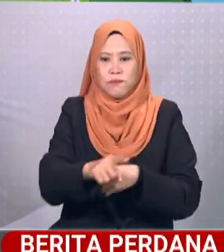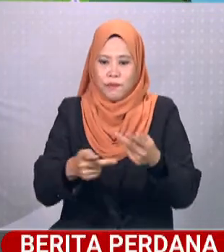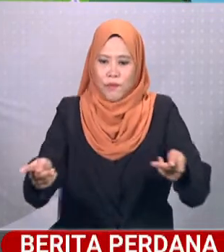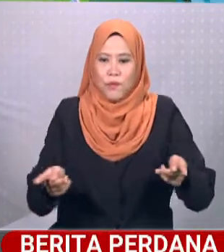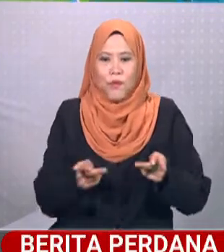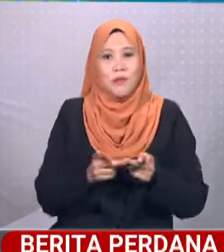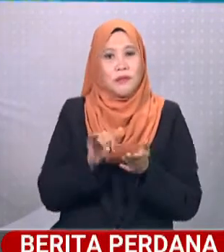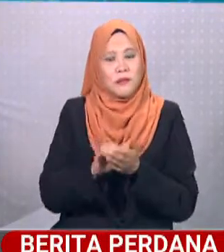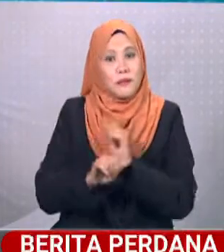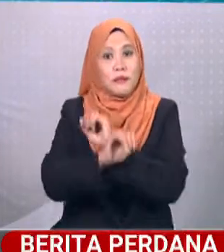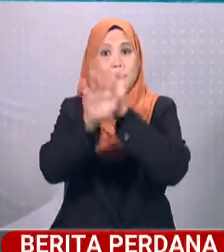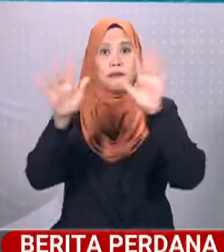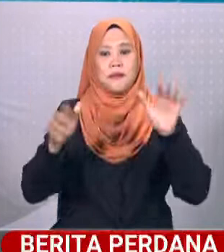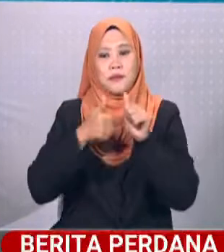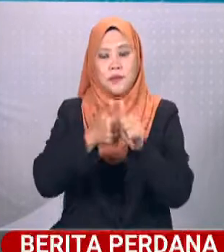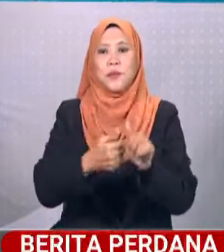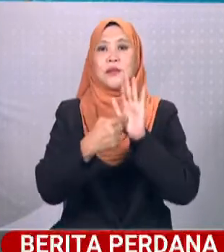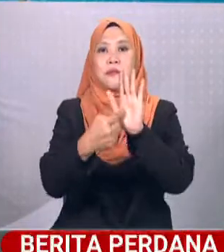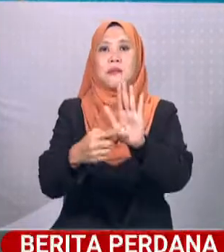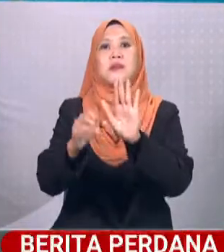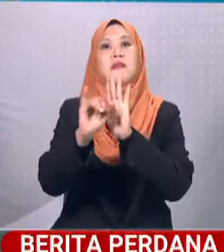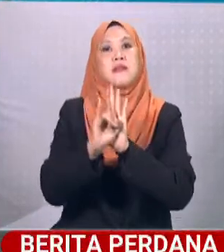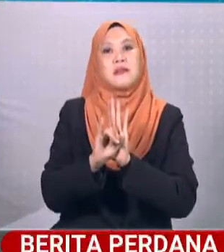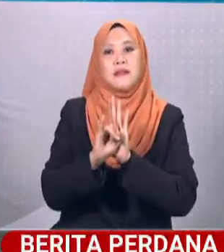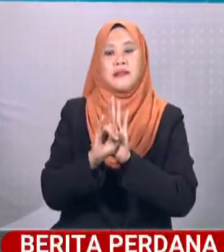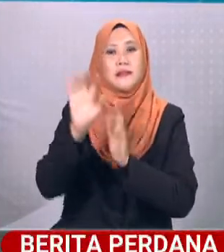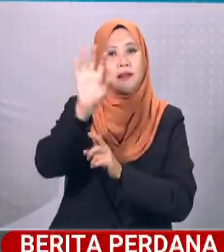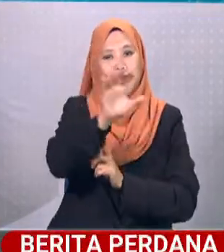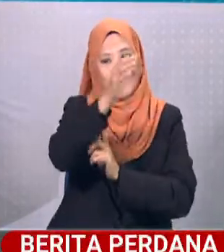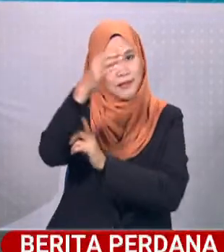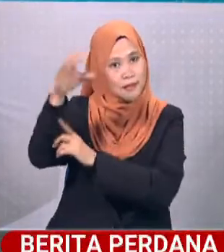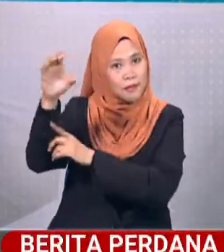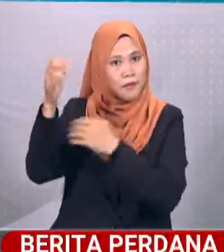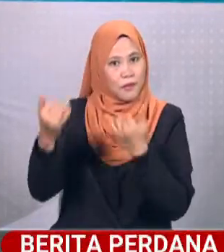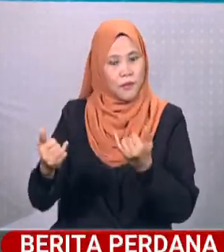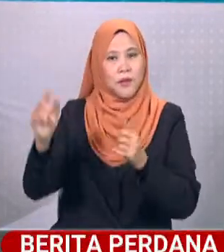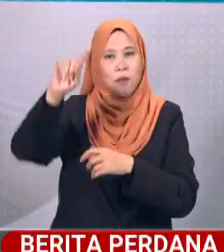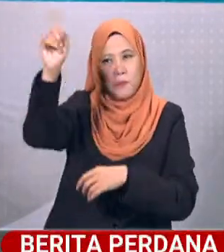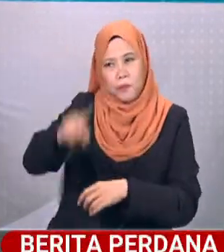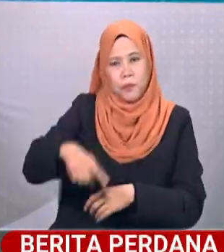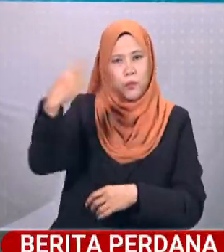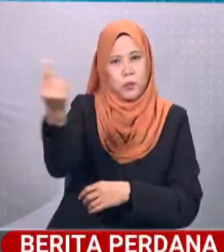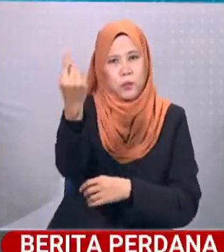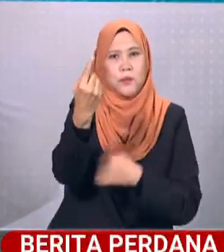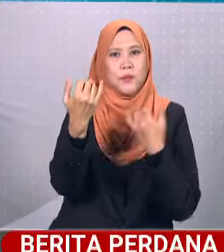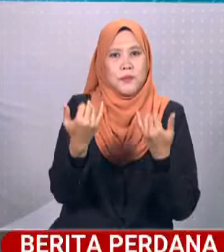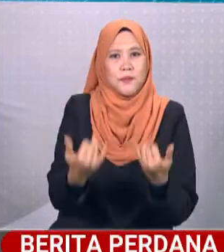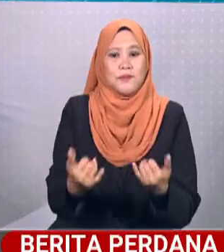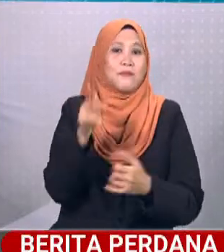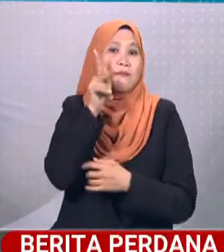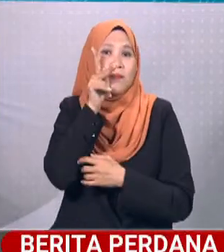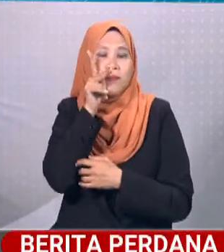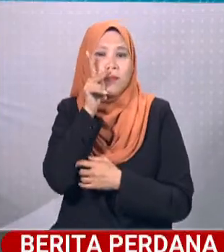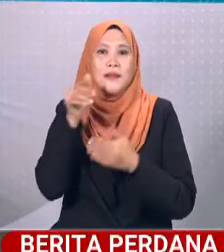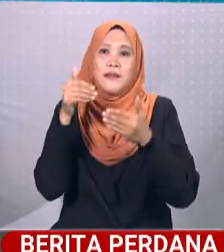terbabit. Ini jelas diperhatikan melalui paparan imej gema radar di semenanjung Malaysia. Ribut petir yang sedang berlaku di sekitar pedalaman negeri Kedah,